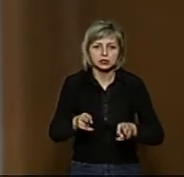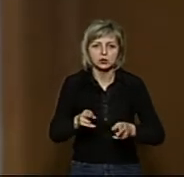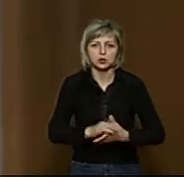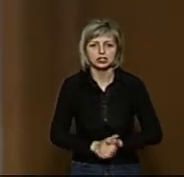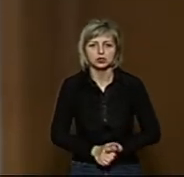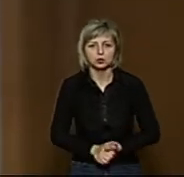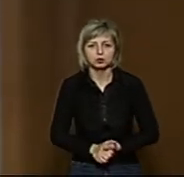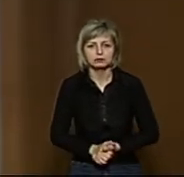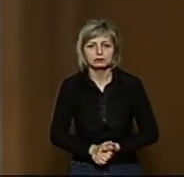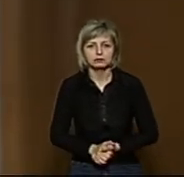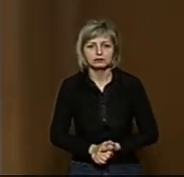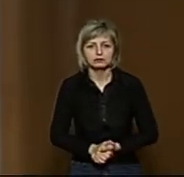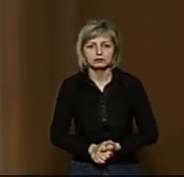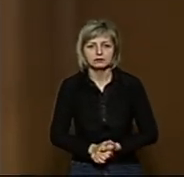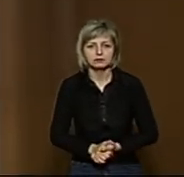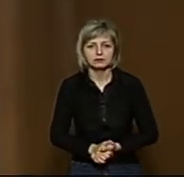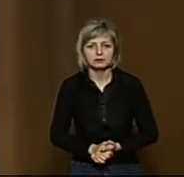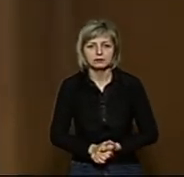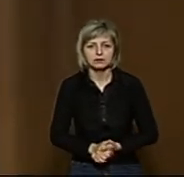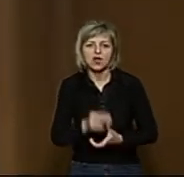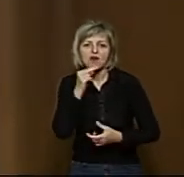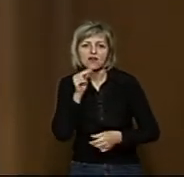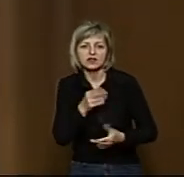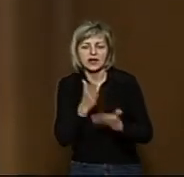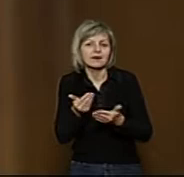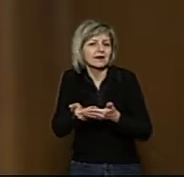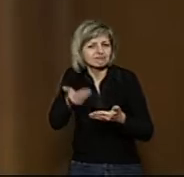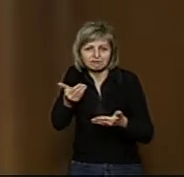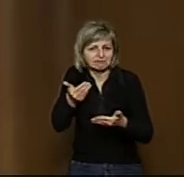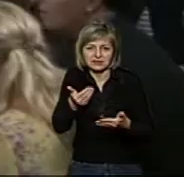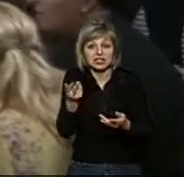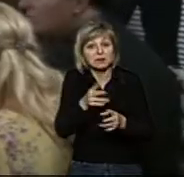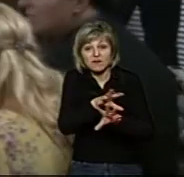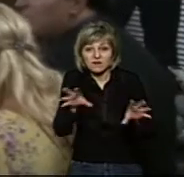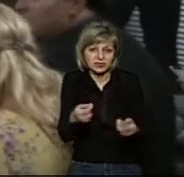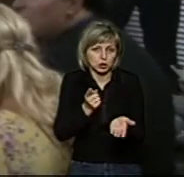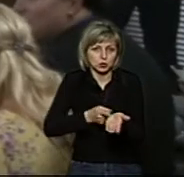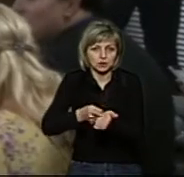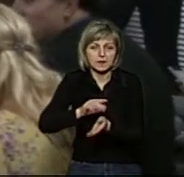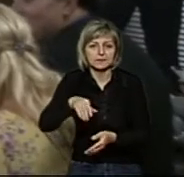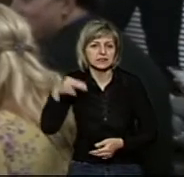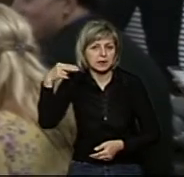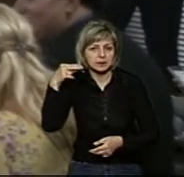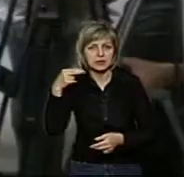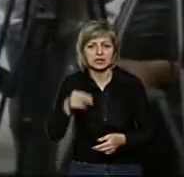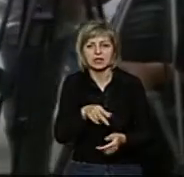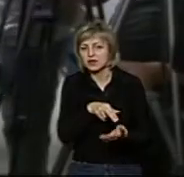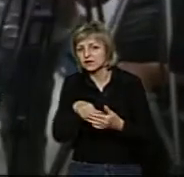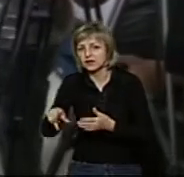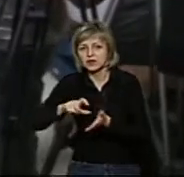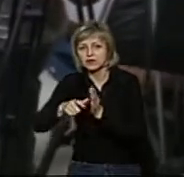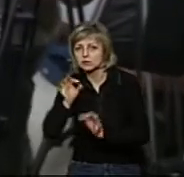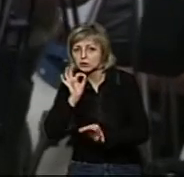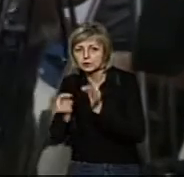підозри. Вона ще є передчасна, абсолютно, це треба довести все, що вони говорять. Після перерви і виходу до нарадчої кімнати